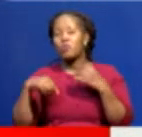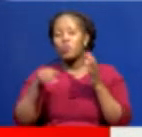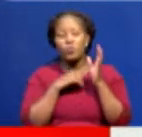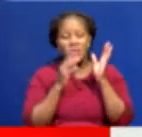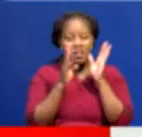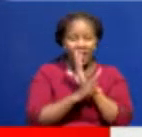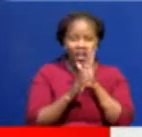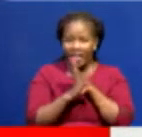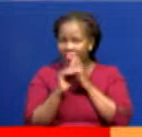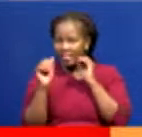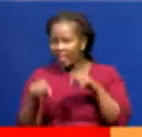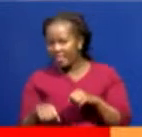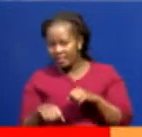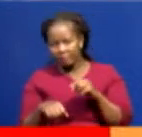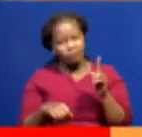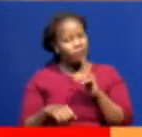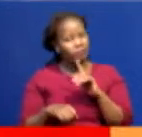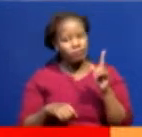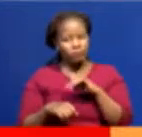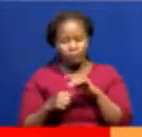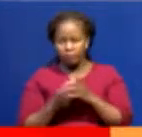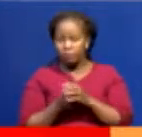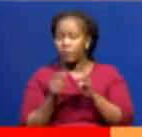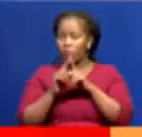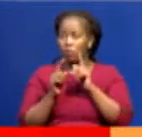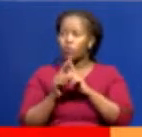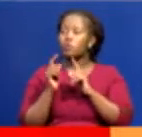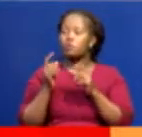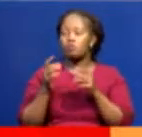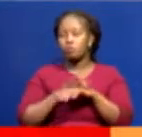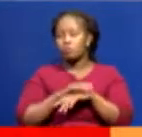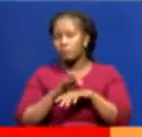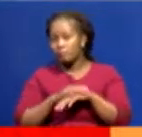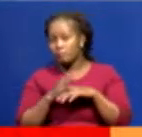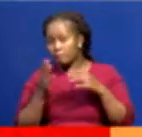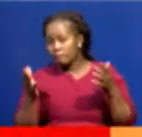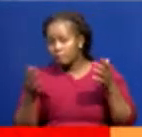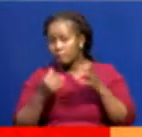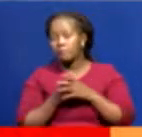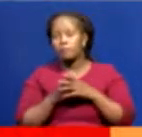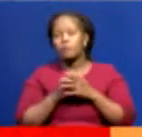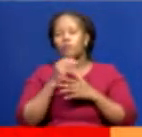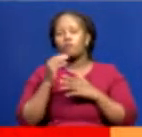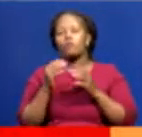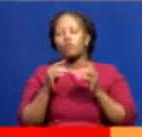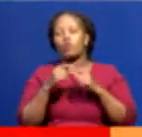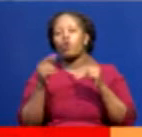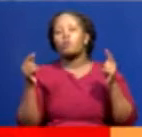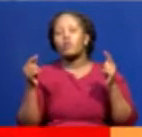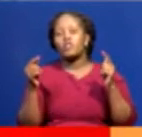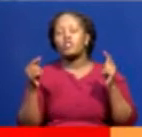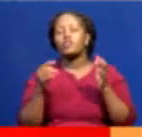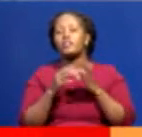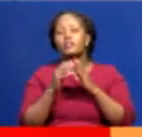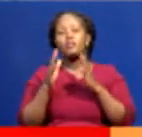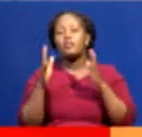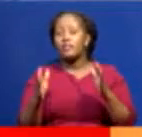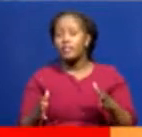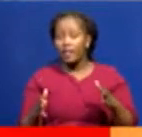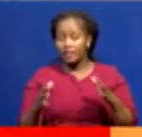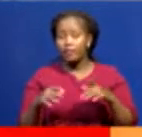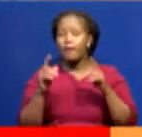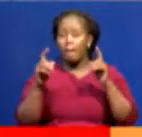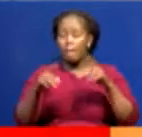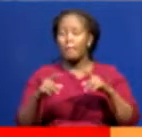mambo yakiharibika hapa. Na ni vizuri kwamba viongozi wa upinzani